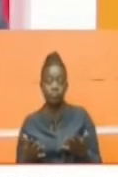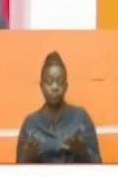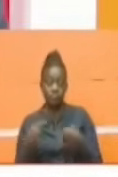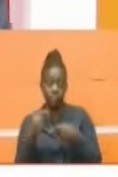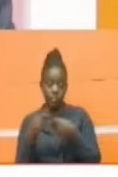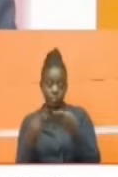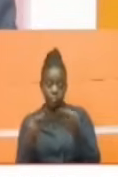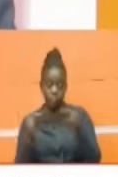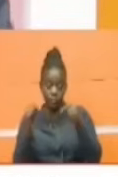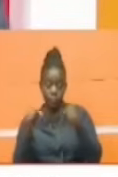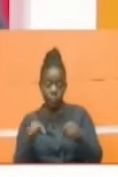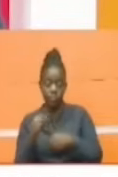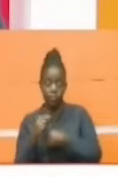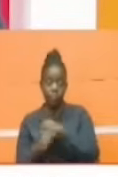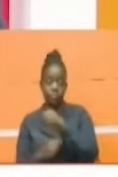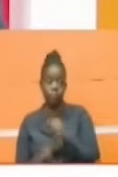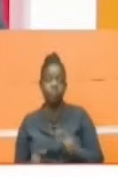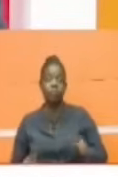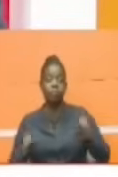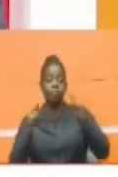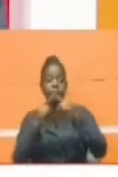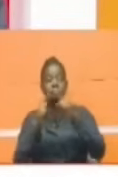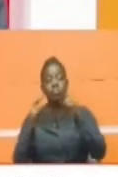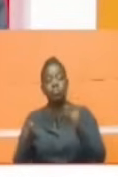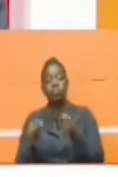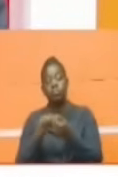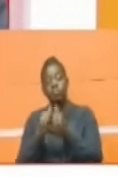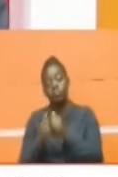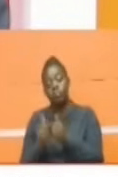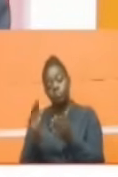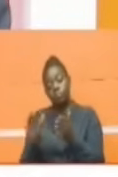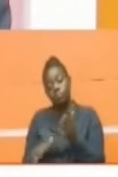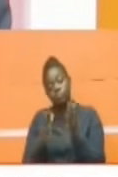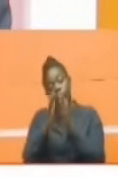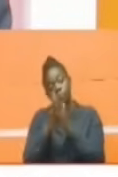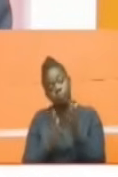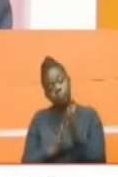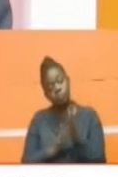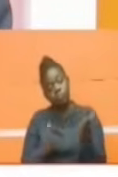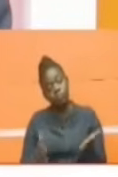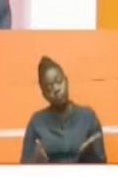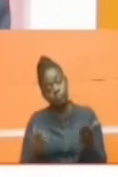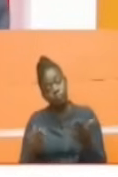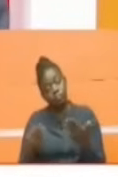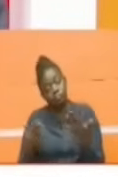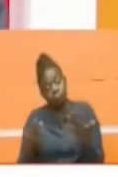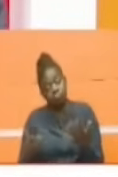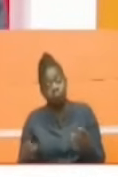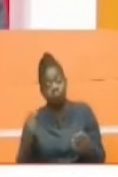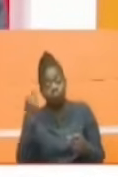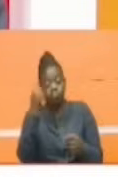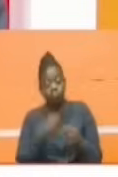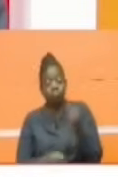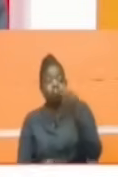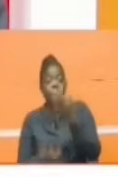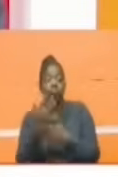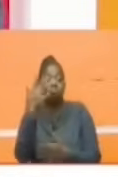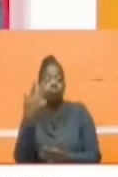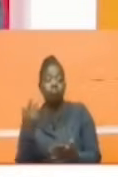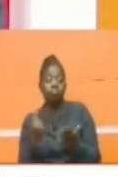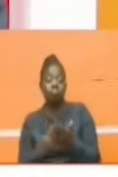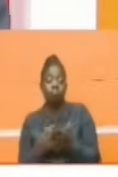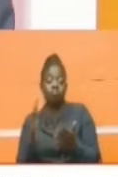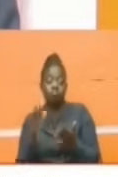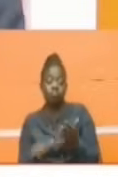byeyongedde mu kulamaga kw'omwaka guno bw'etongozezza empaka z'okuyimba ennyimba ezitendereza abajulizi ba Uganda nga zaakwetabwamu